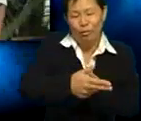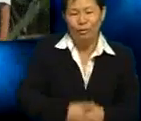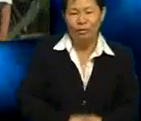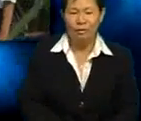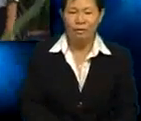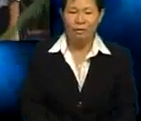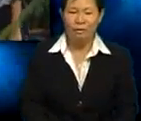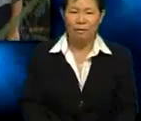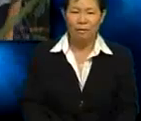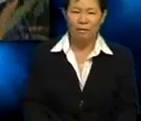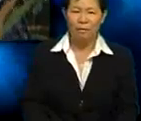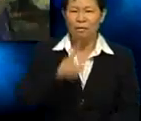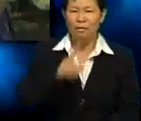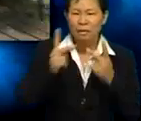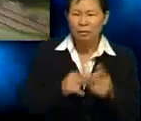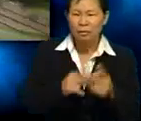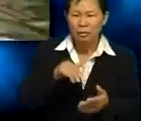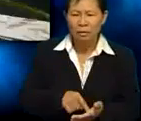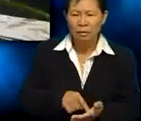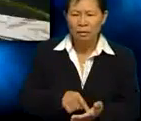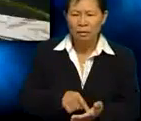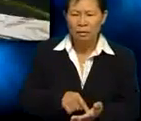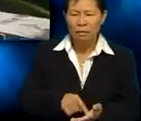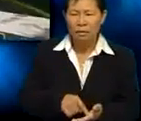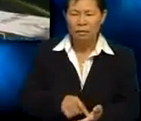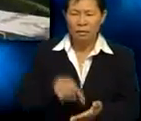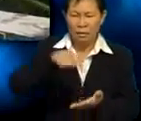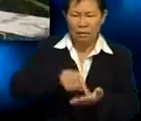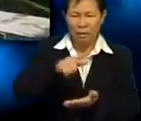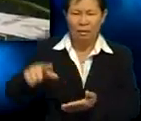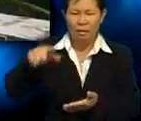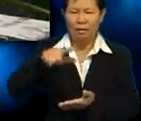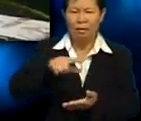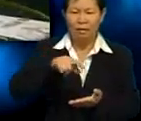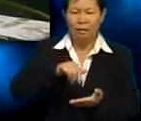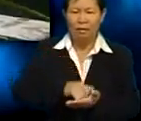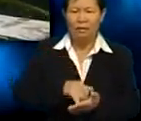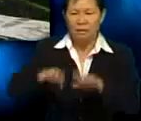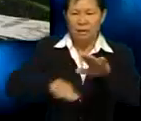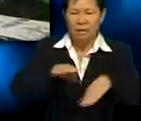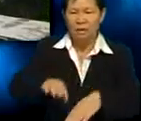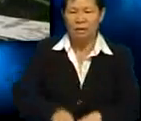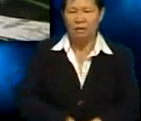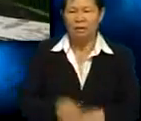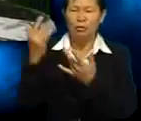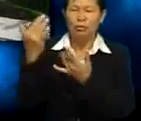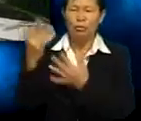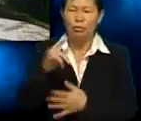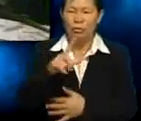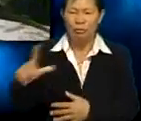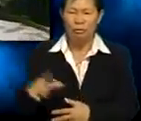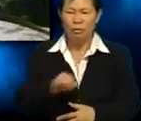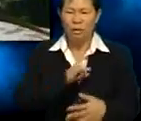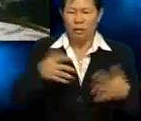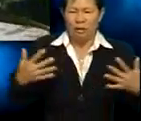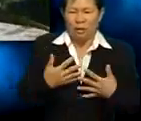Lepas, mana jalan yang cakap tu? Inilah dia. Jom lah, kita pergi. Eh, Mas. Tunggulah.